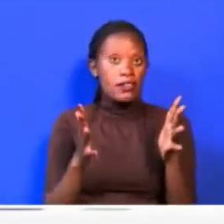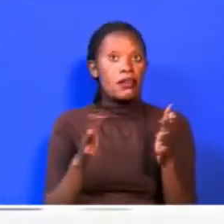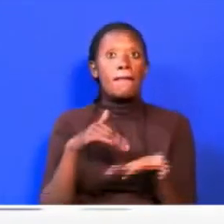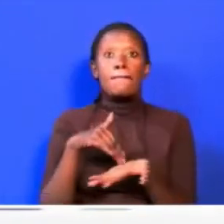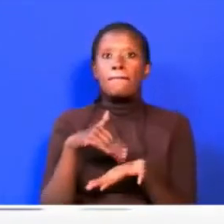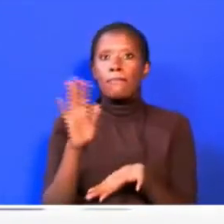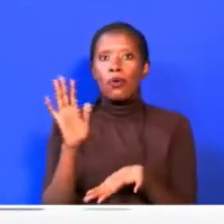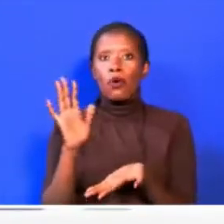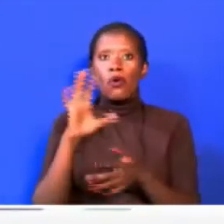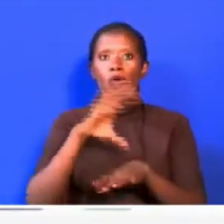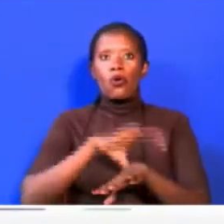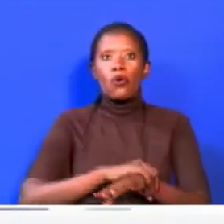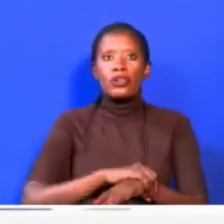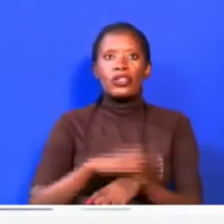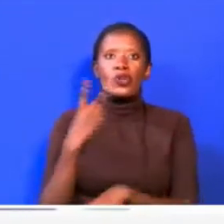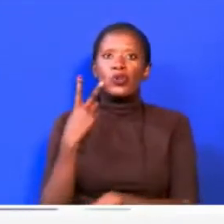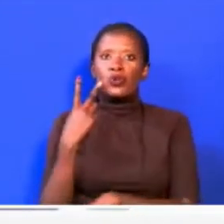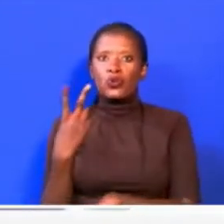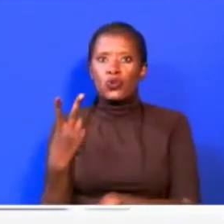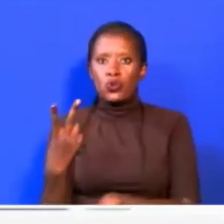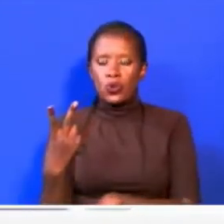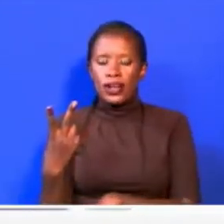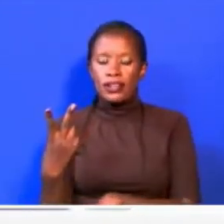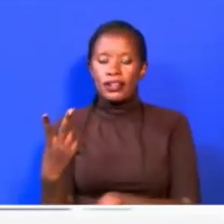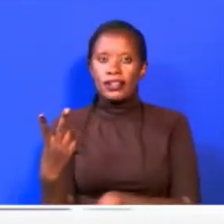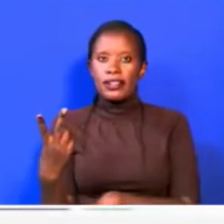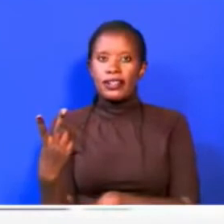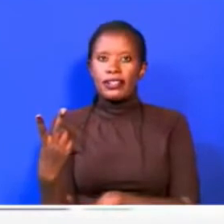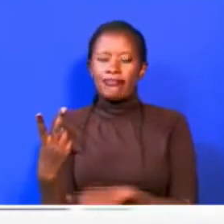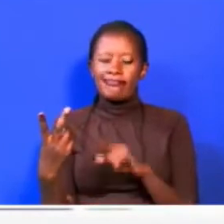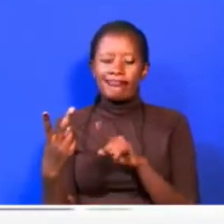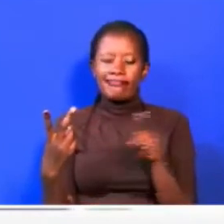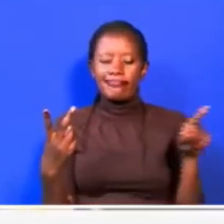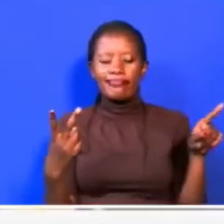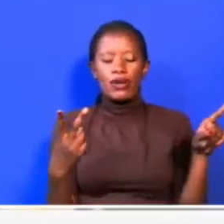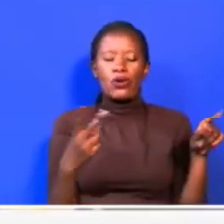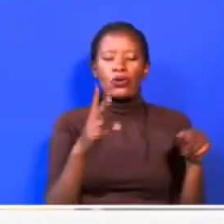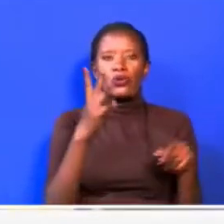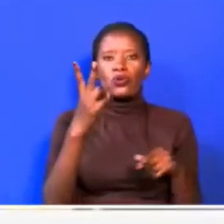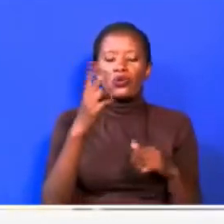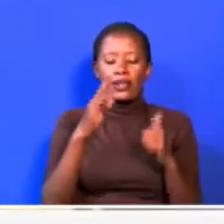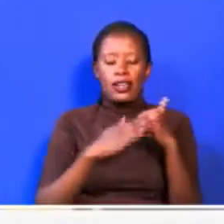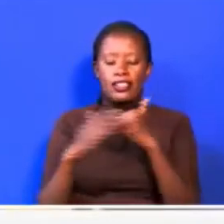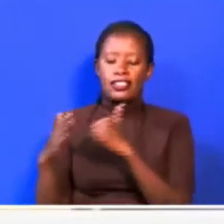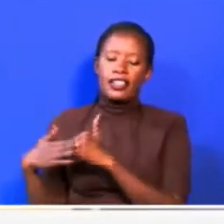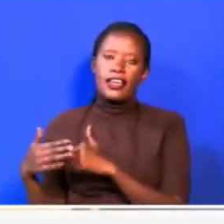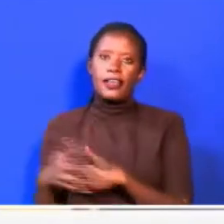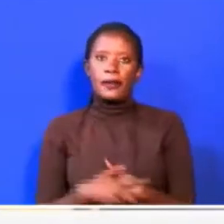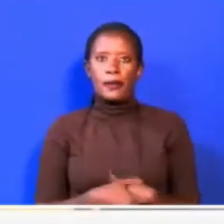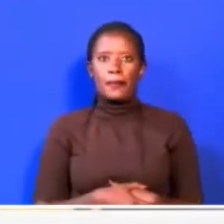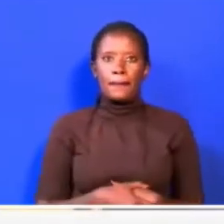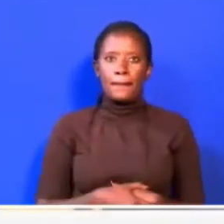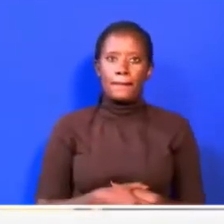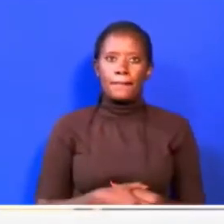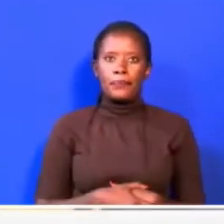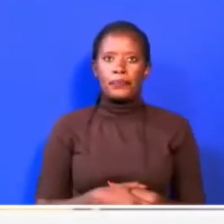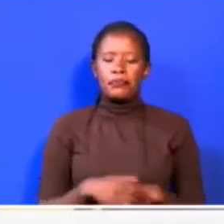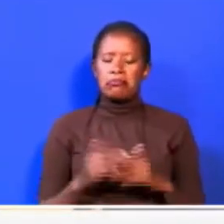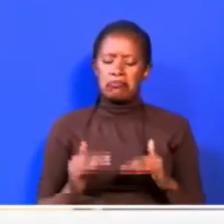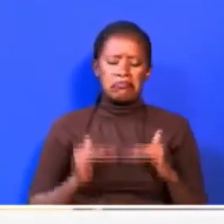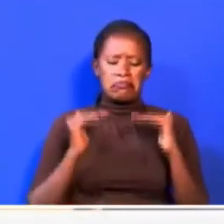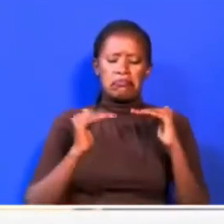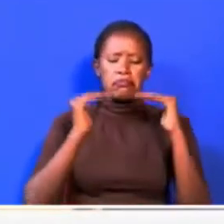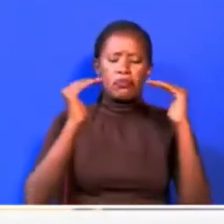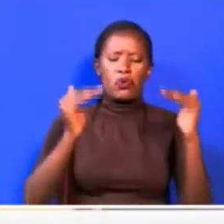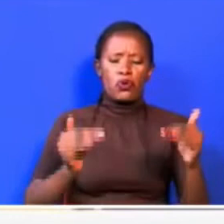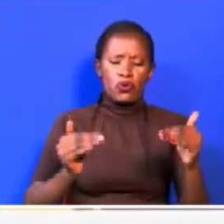1,578,197 wakizoa alama 200 hadi kufikia 299. 6 papers recorded an improved performance in